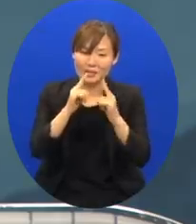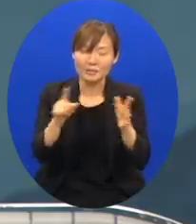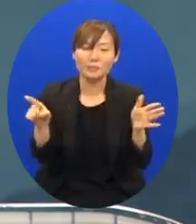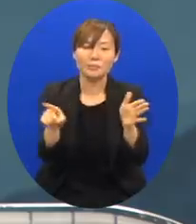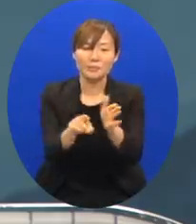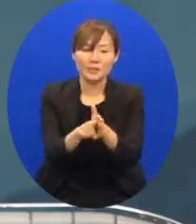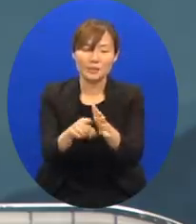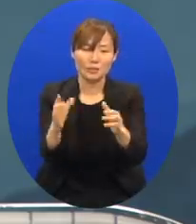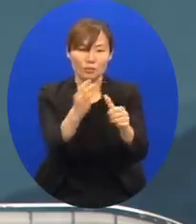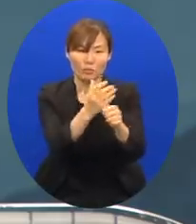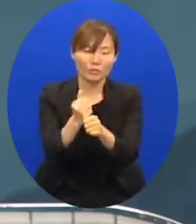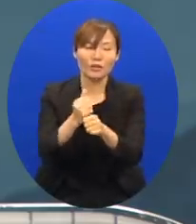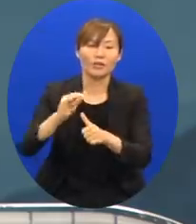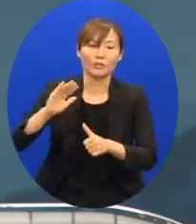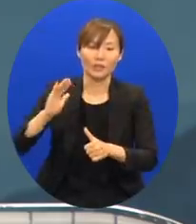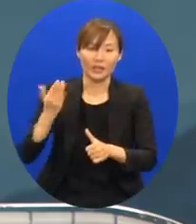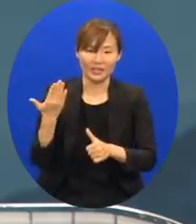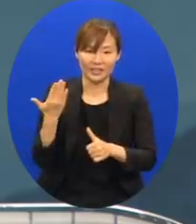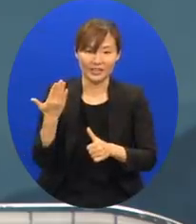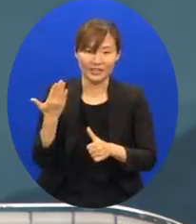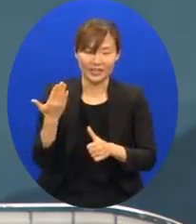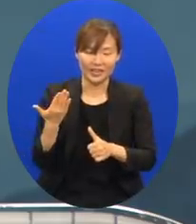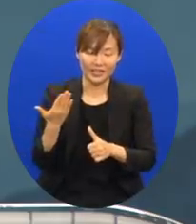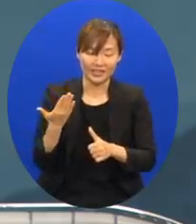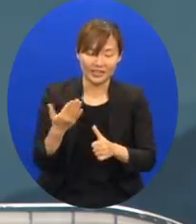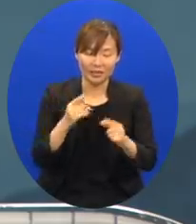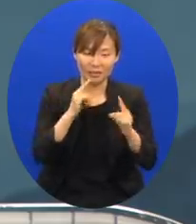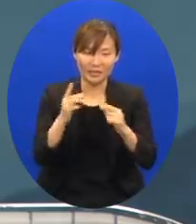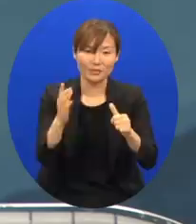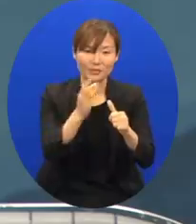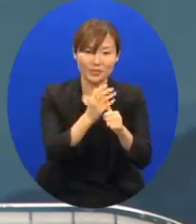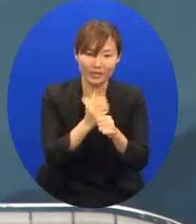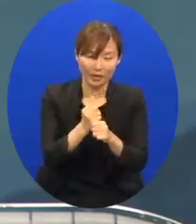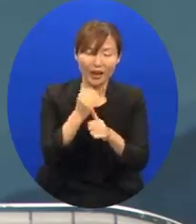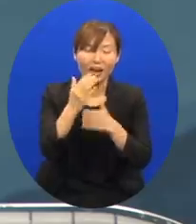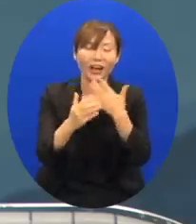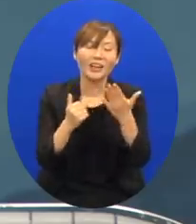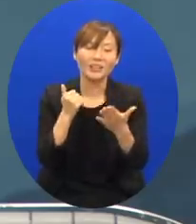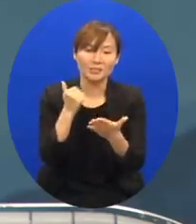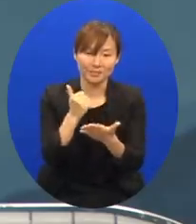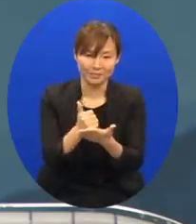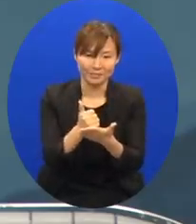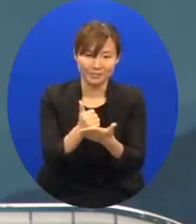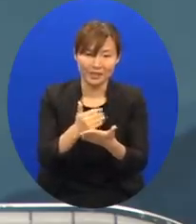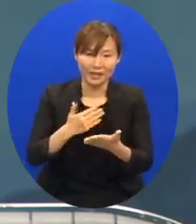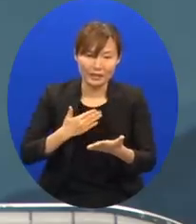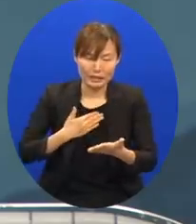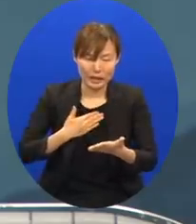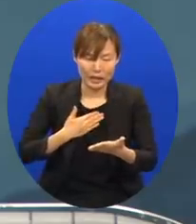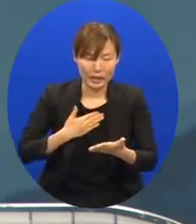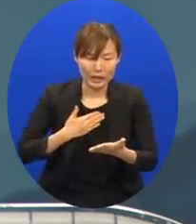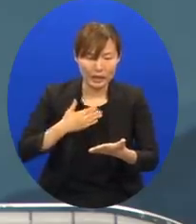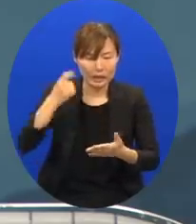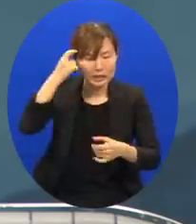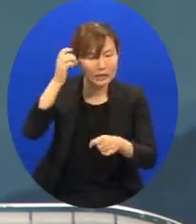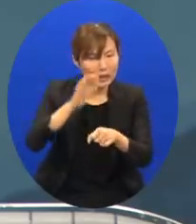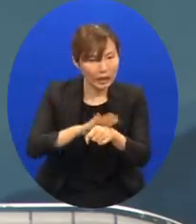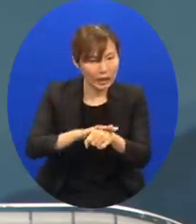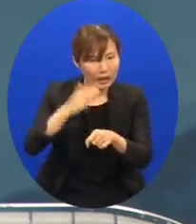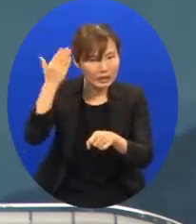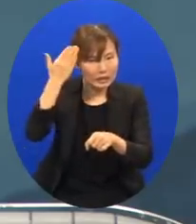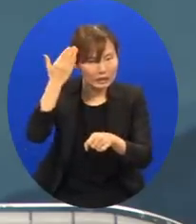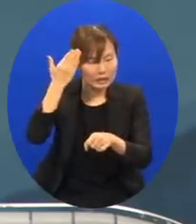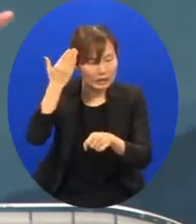알았어 그래서 그때 저는 이 말씀을 붙잡아 써요 하나님 제가 더 이상 내 지식과 내 지혜로 설교